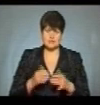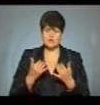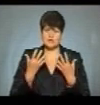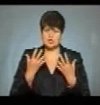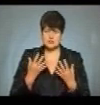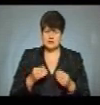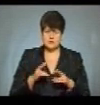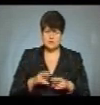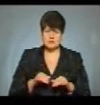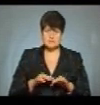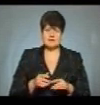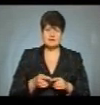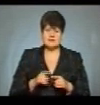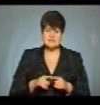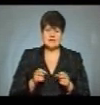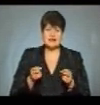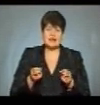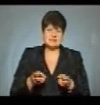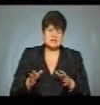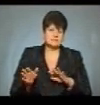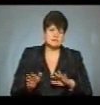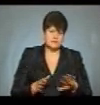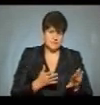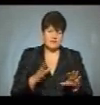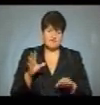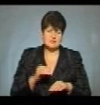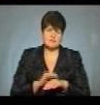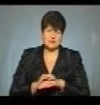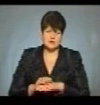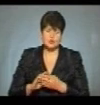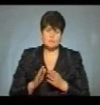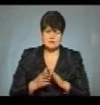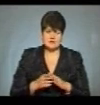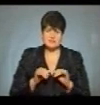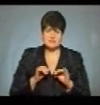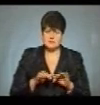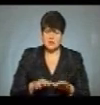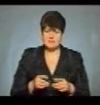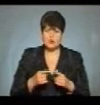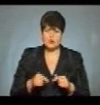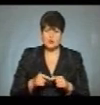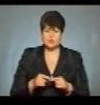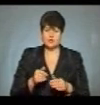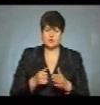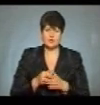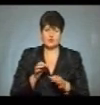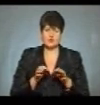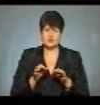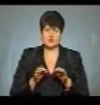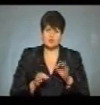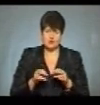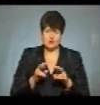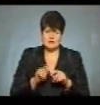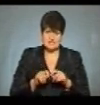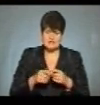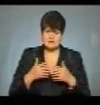справи в суді, значить, цей ризик відповідно, значить, уже зник, оскільки всі фактичні обставини справи органом досудового слідства встановлені.